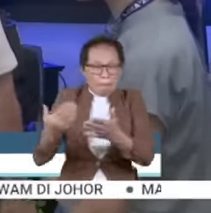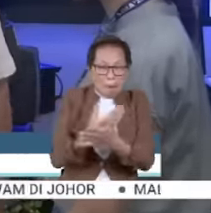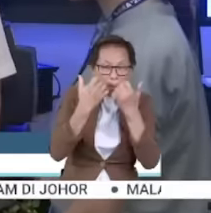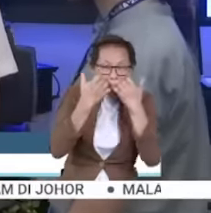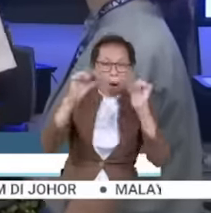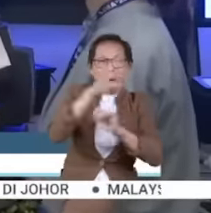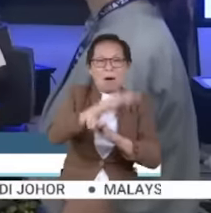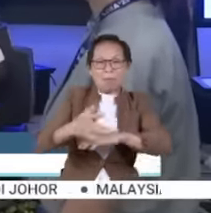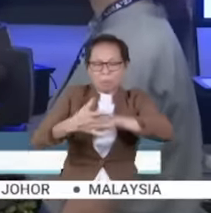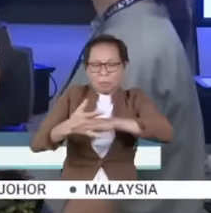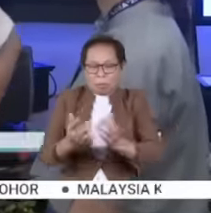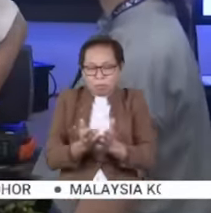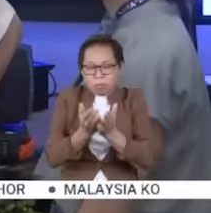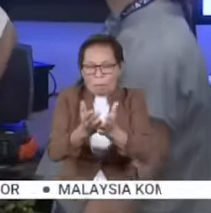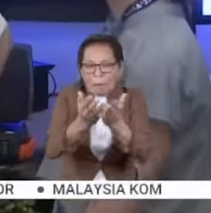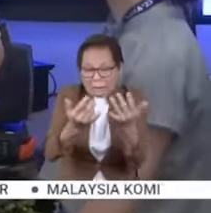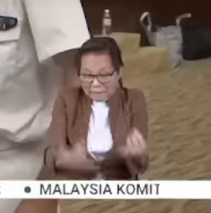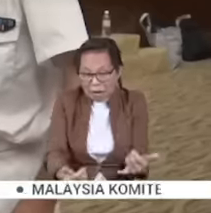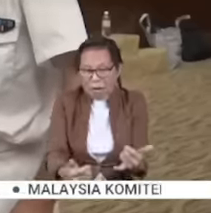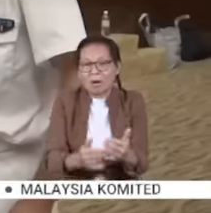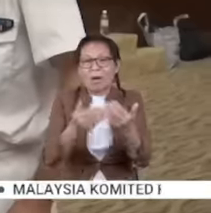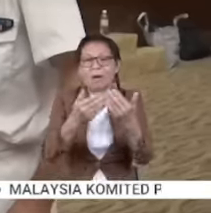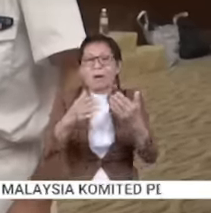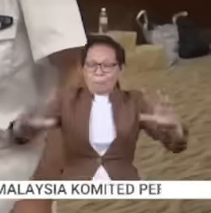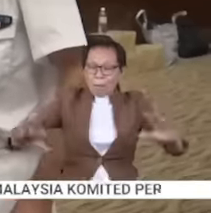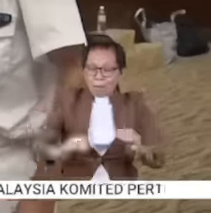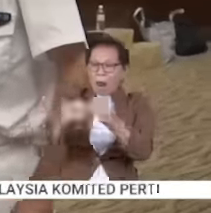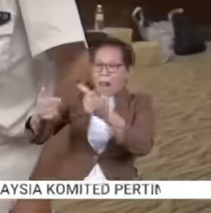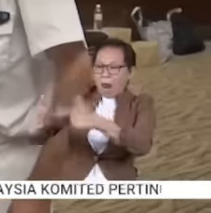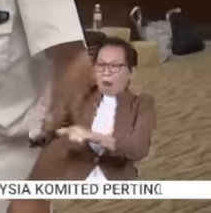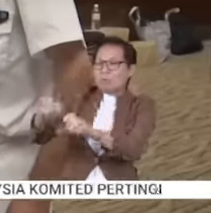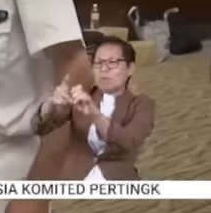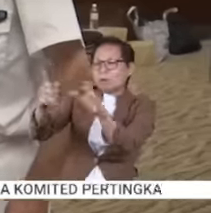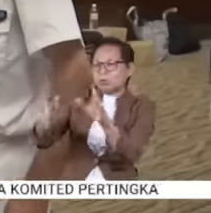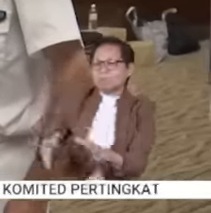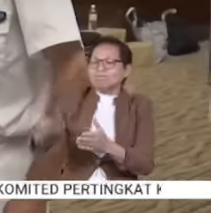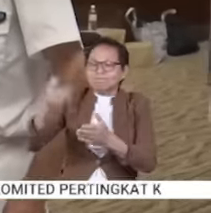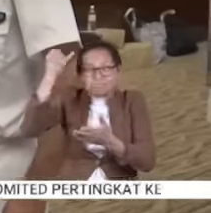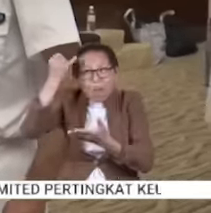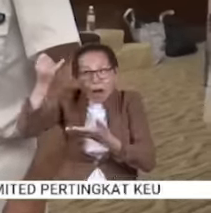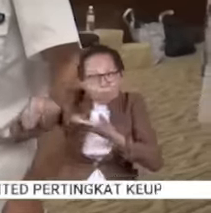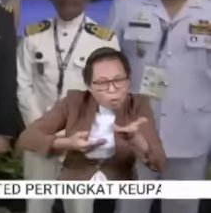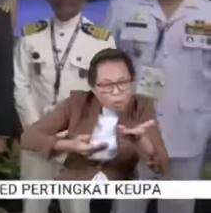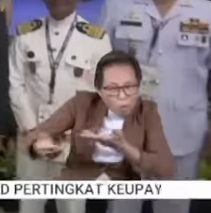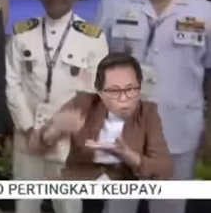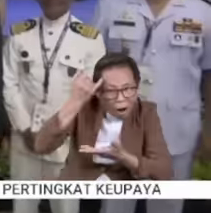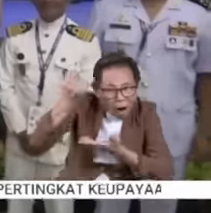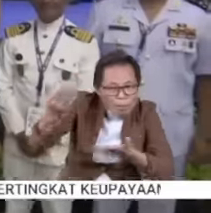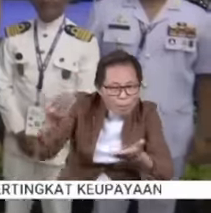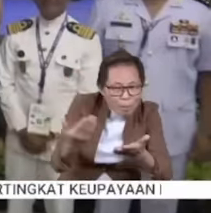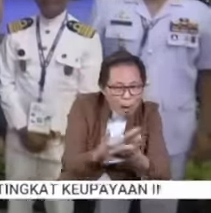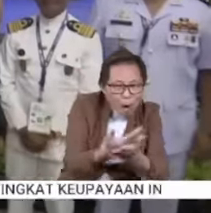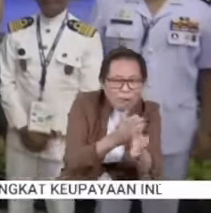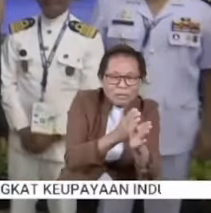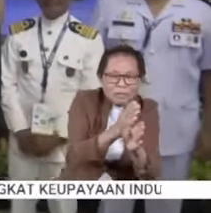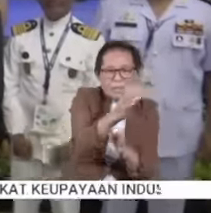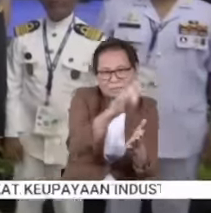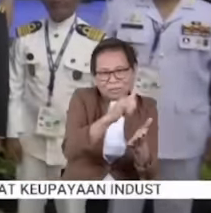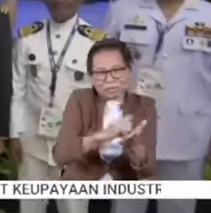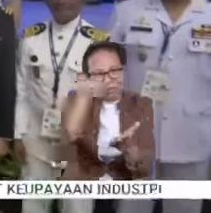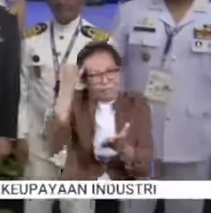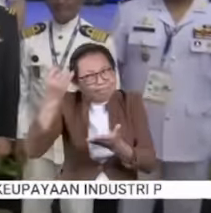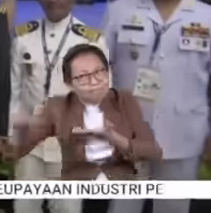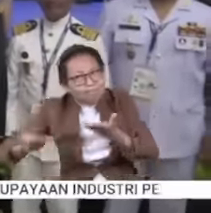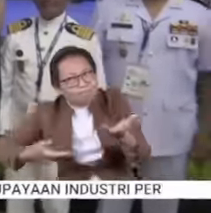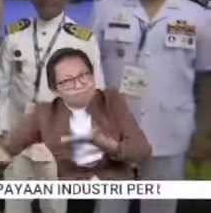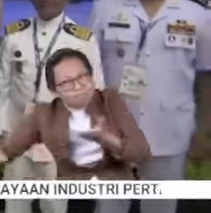perkapalan semasa persidangan membuka ruang setiap peserta bertukar pengalaman dan ide baru sektor berkenaan